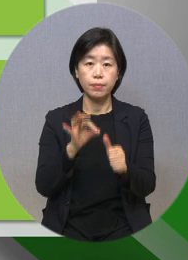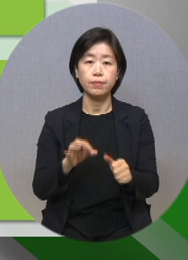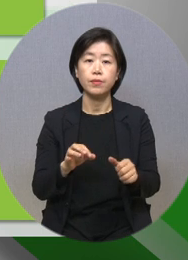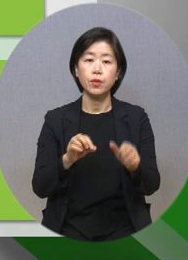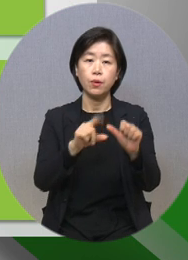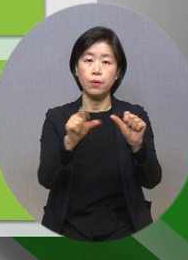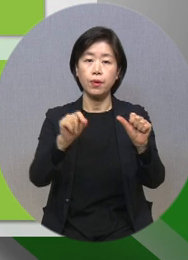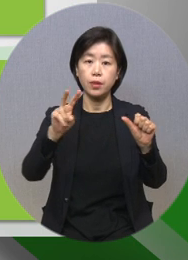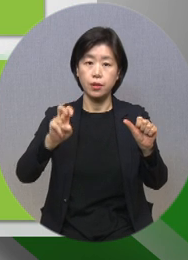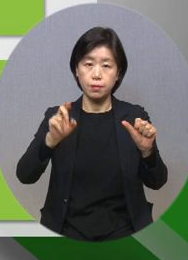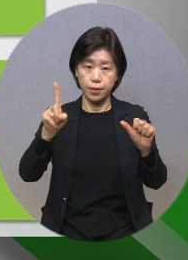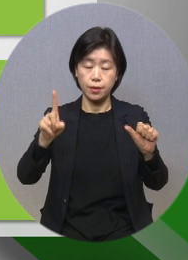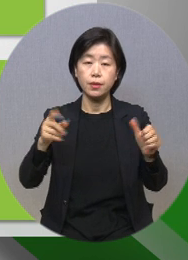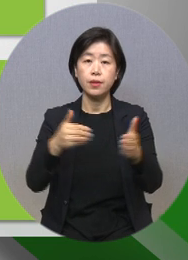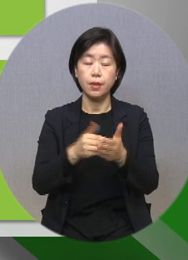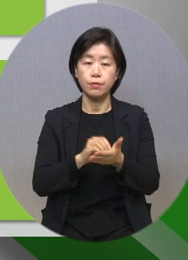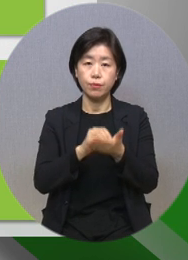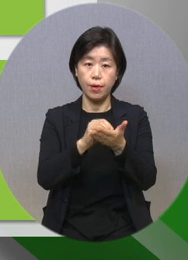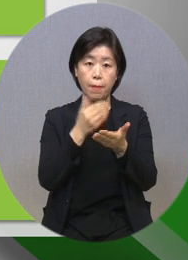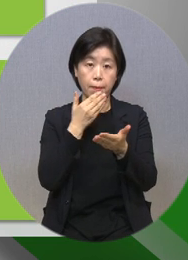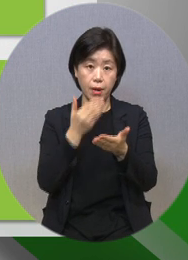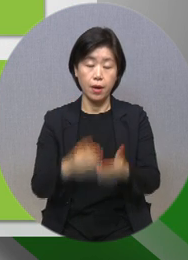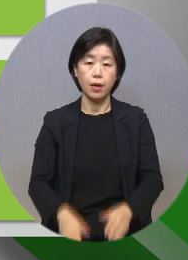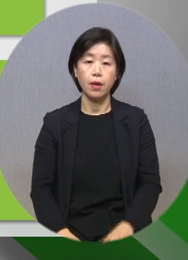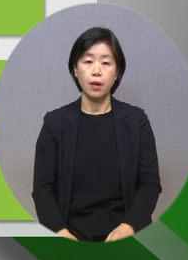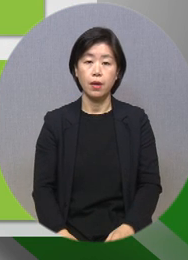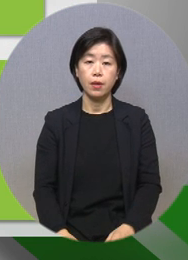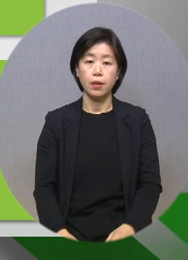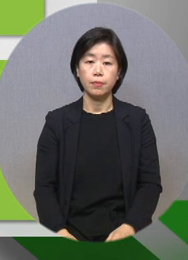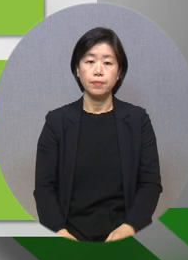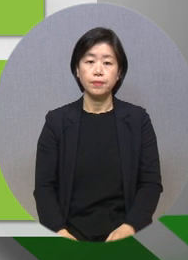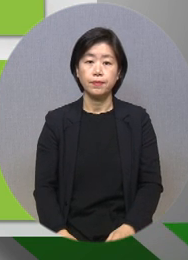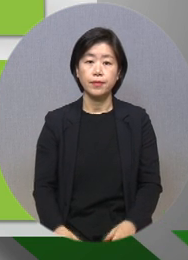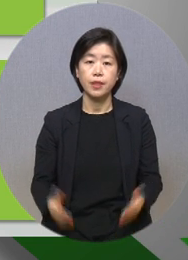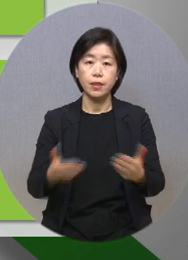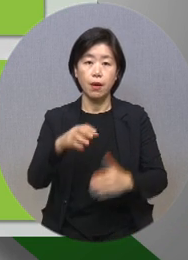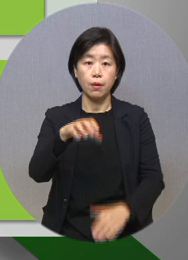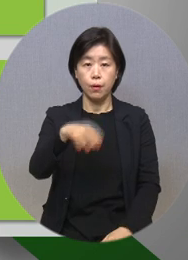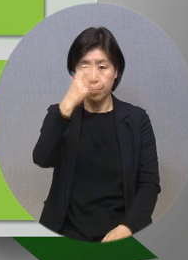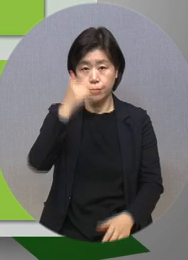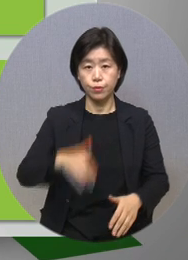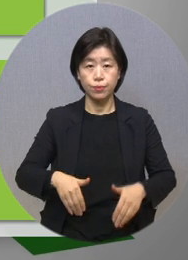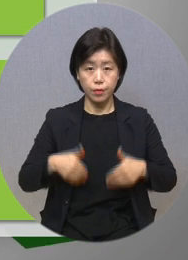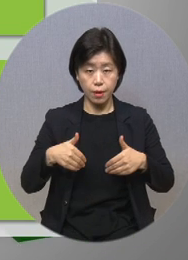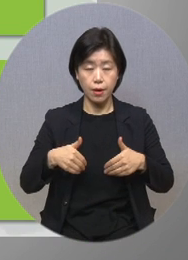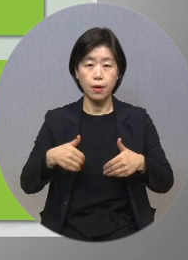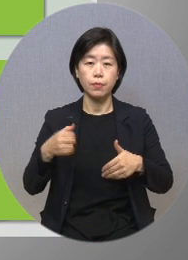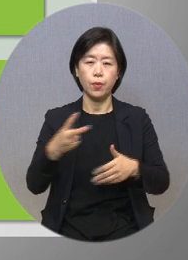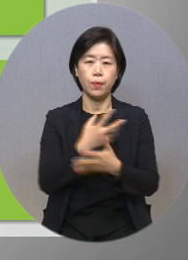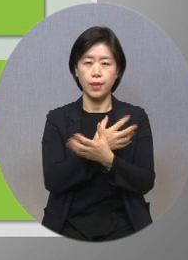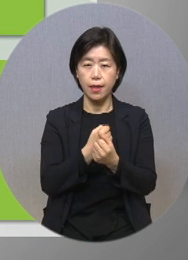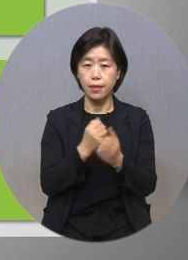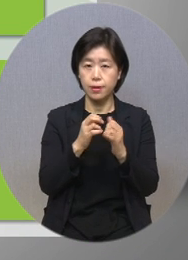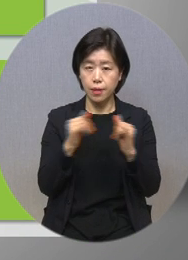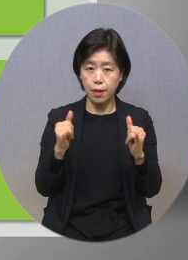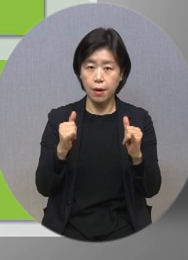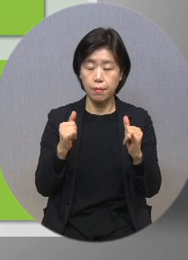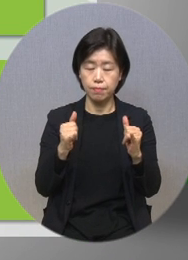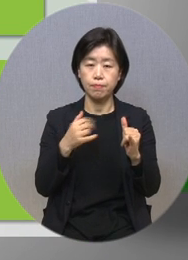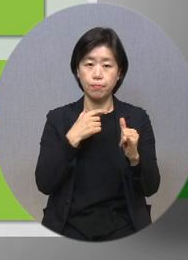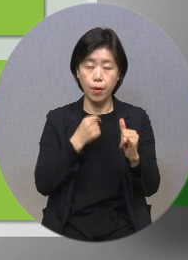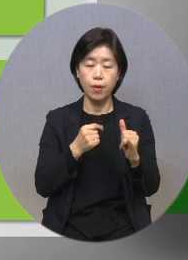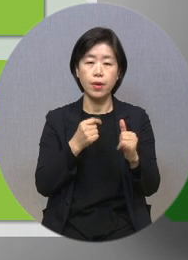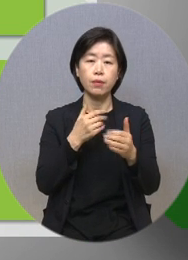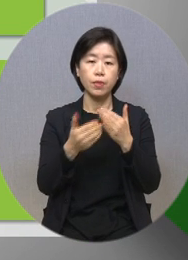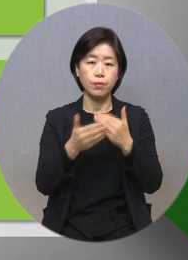근무지는 충청남도 천안시입니다. 경력과 학력은 무관하며 계약직을 채용합니다. 장애인만